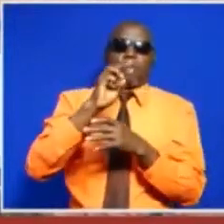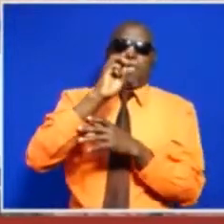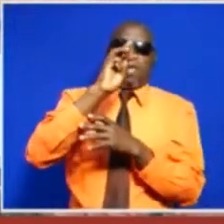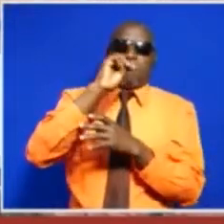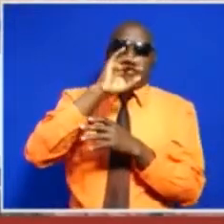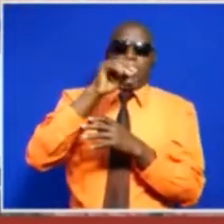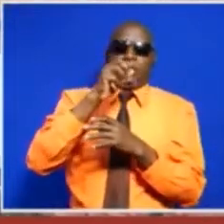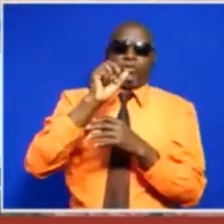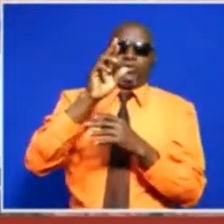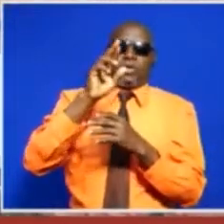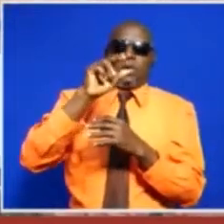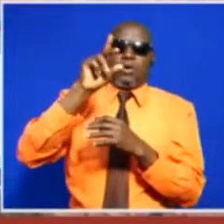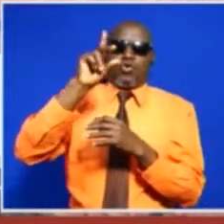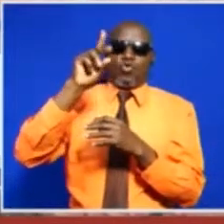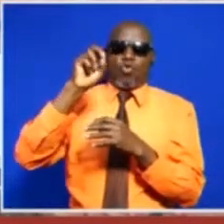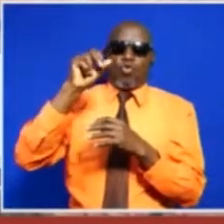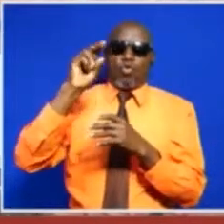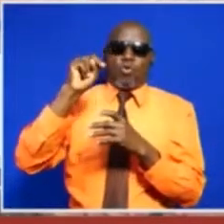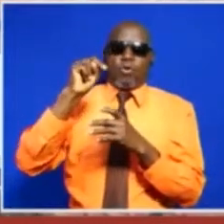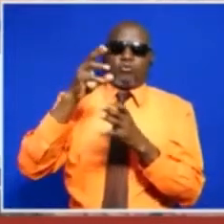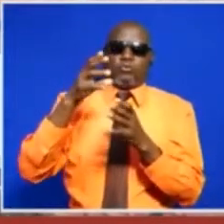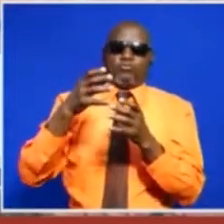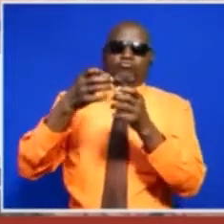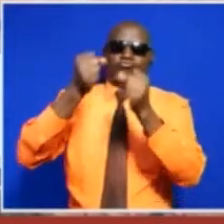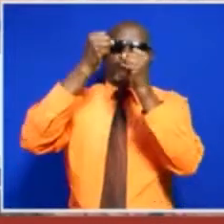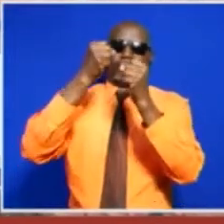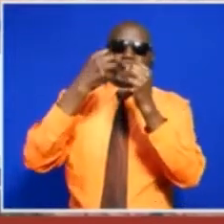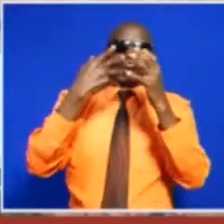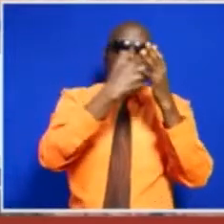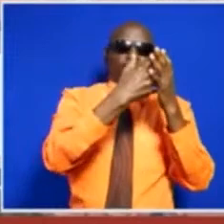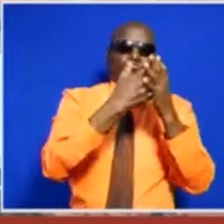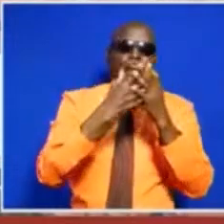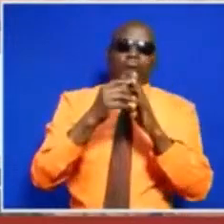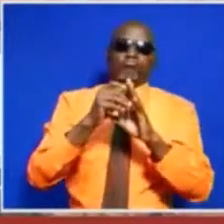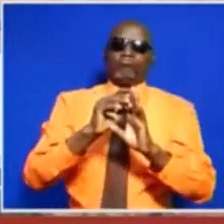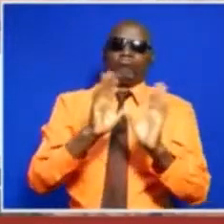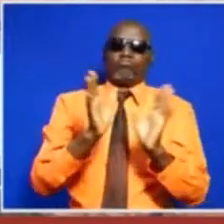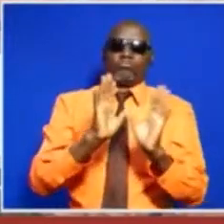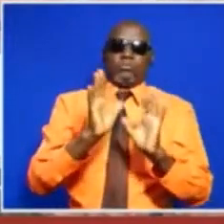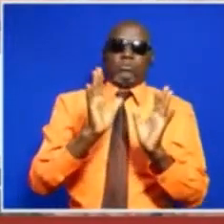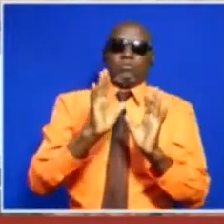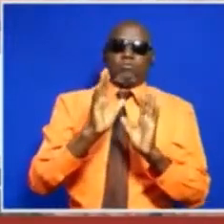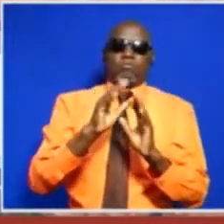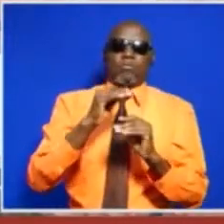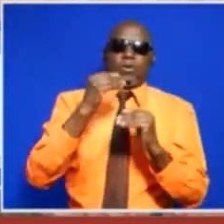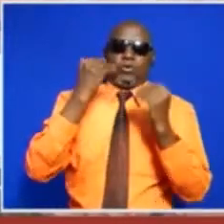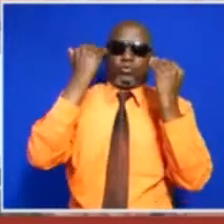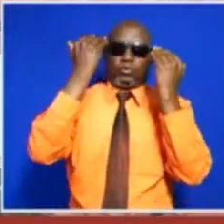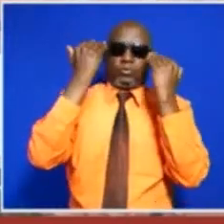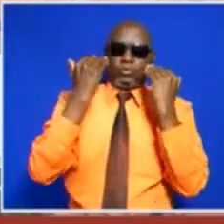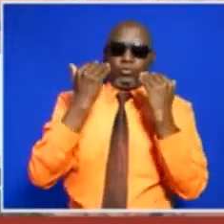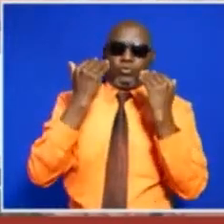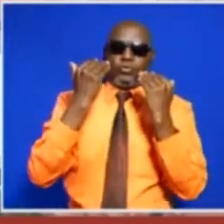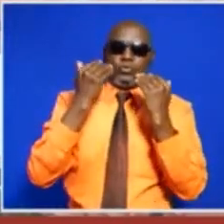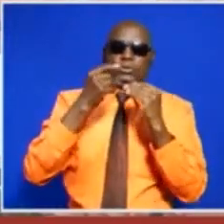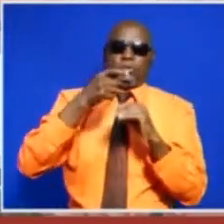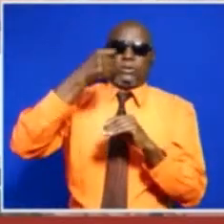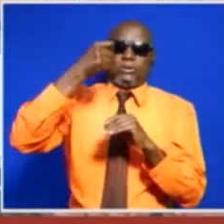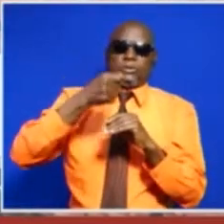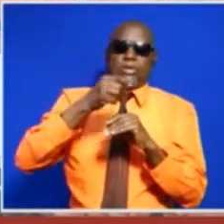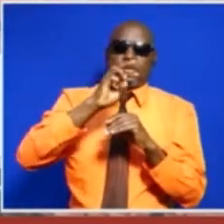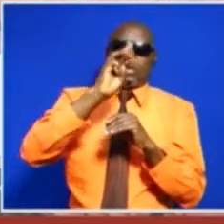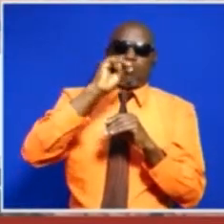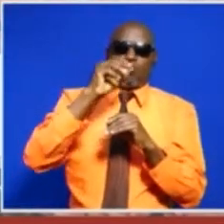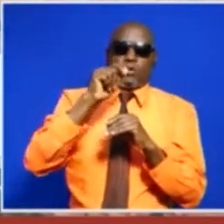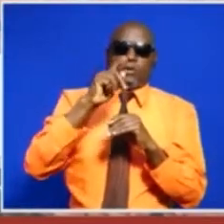wa maandamano ya vijana wa Gen Z. Jaji Chacha Mwita alitoa maagizo hayo baada ya wabunge wawili waliojiwa na